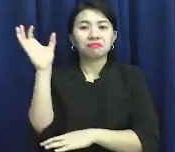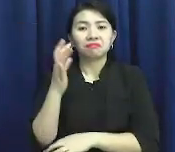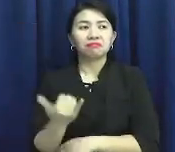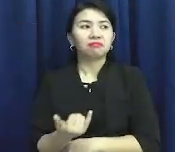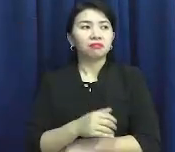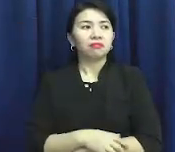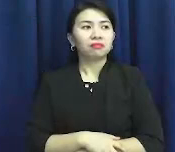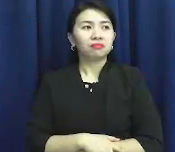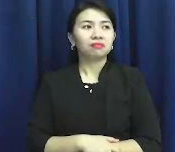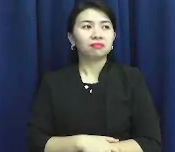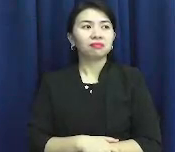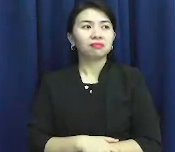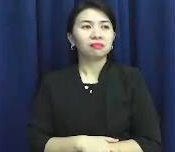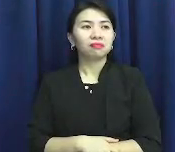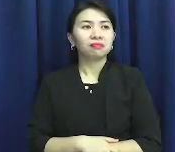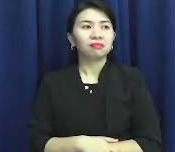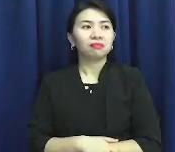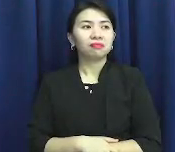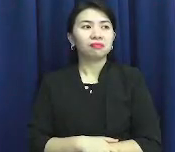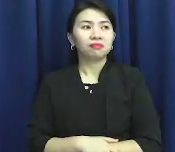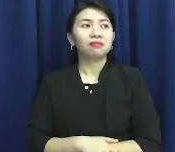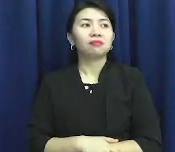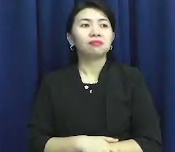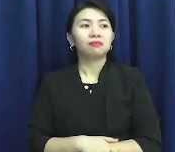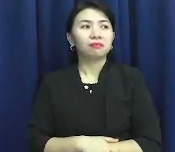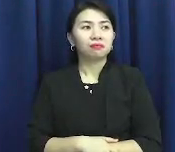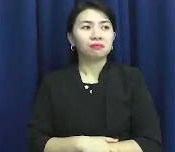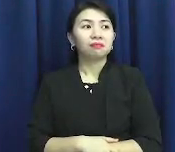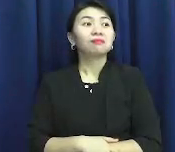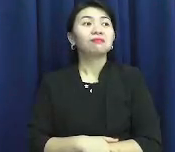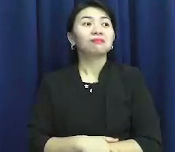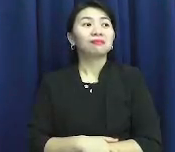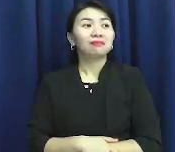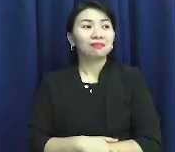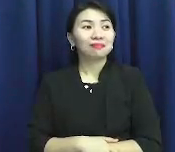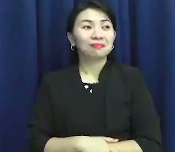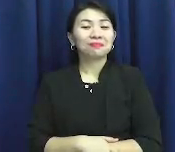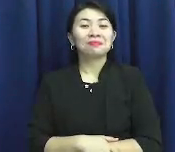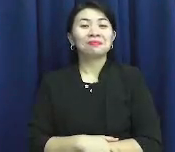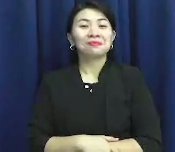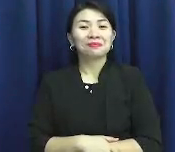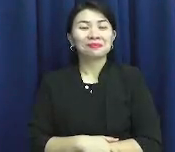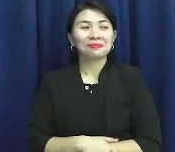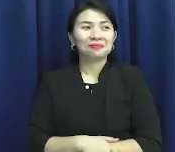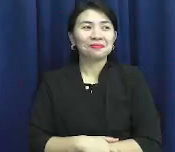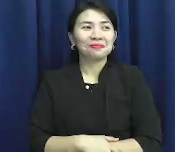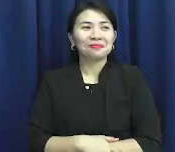niyo lahat yun. Di ko alam kung yun ang title ng Cesar Romero ang sisihin niyo pag nagkamali ako.